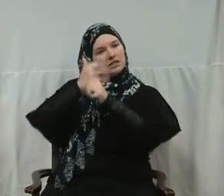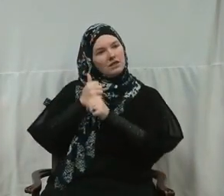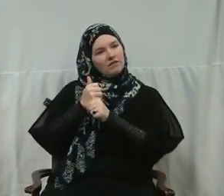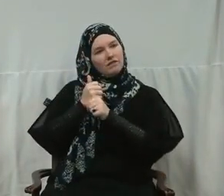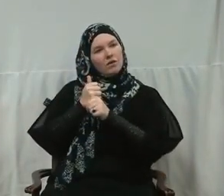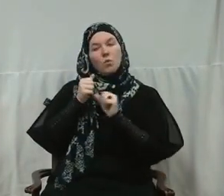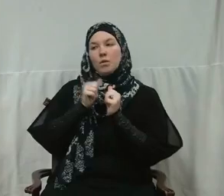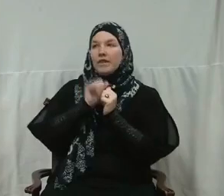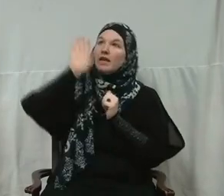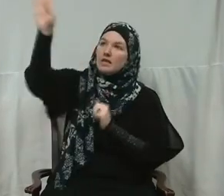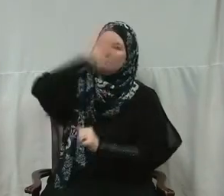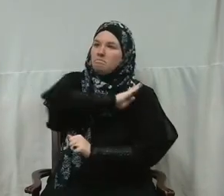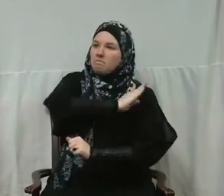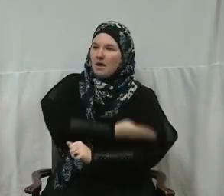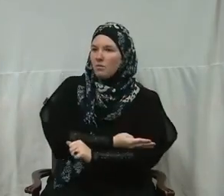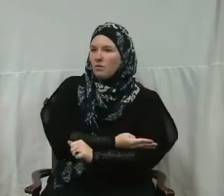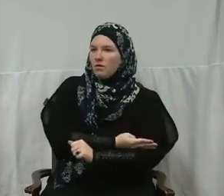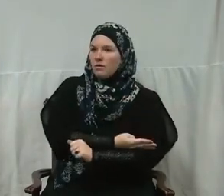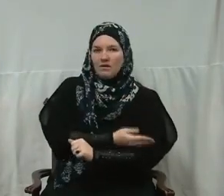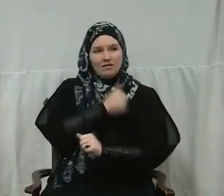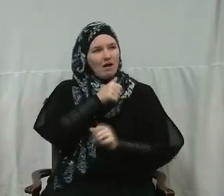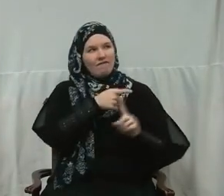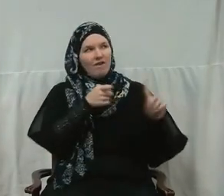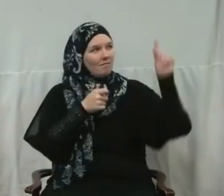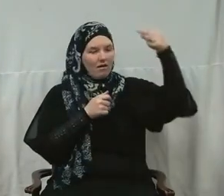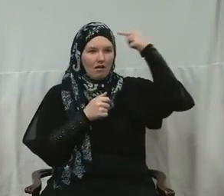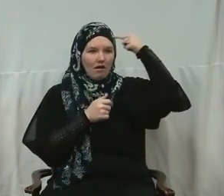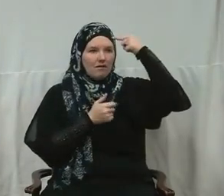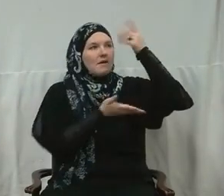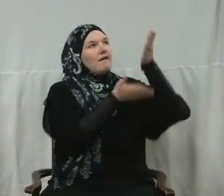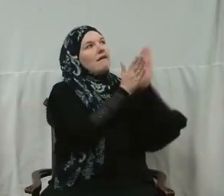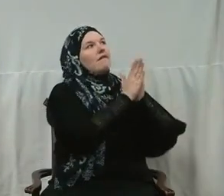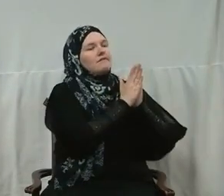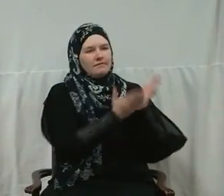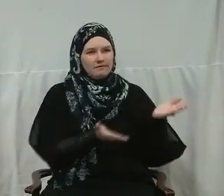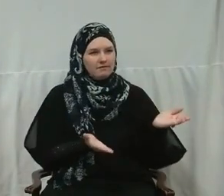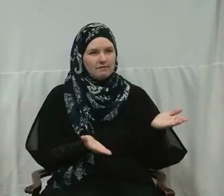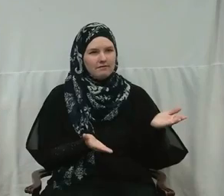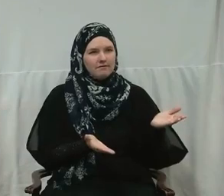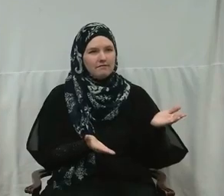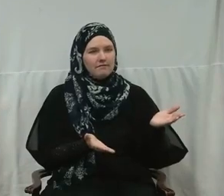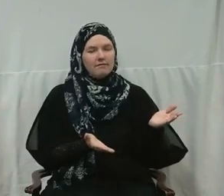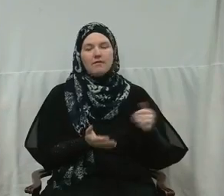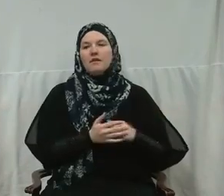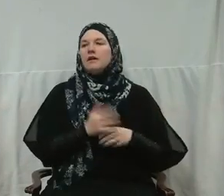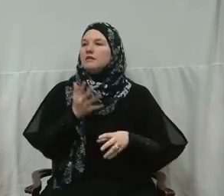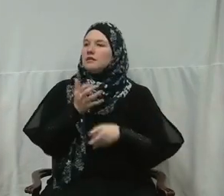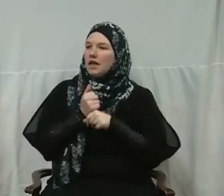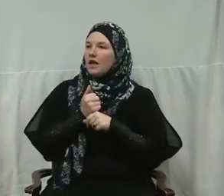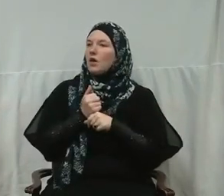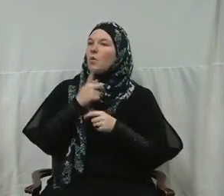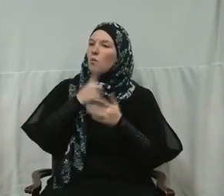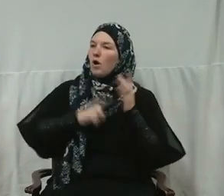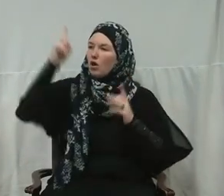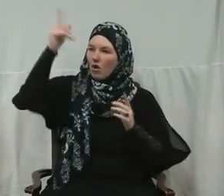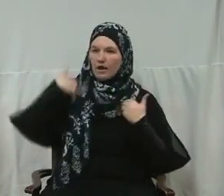power and conviction. خُذُوا مَا آتَيْنَاكُمْ بِقُوَّةٍ. Take whatever we have given